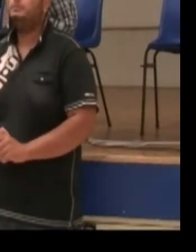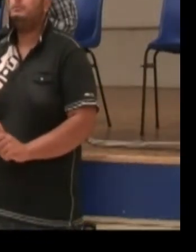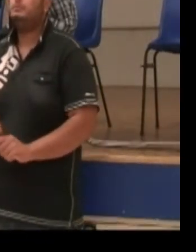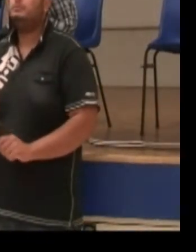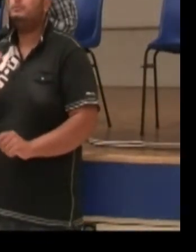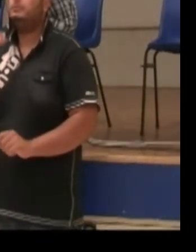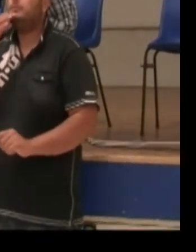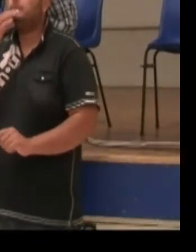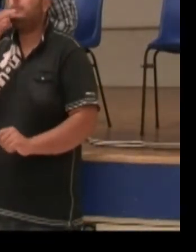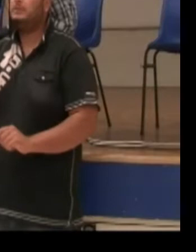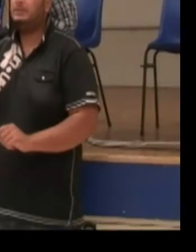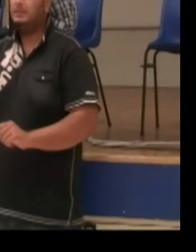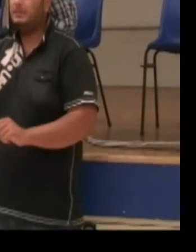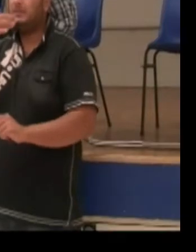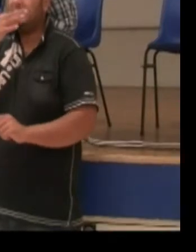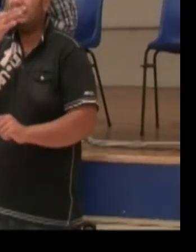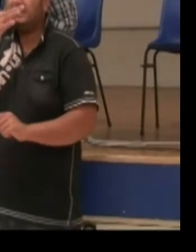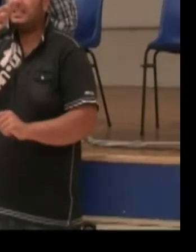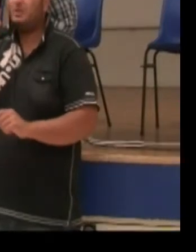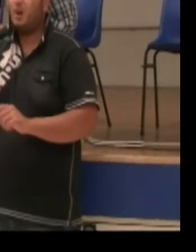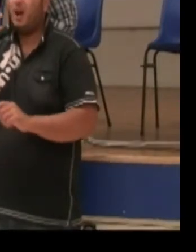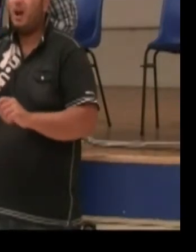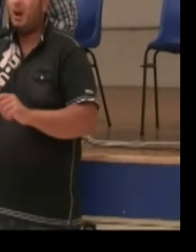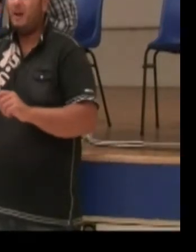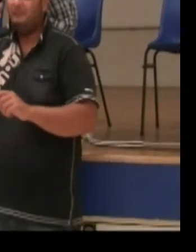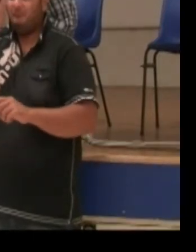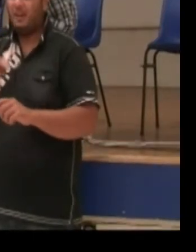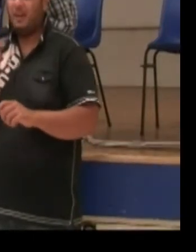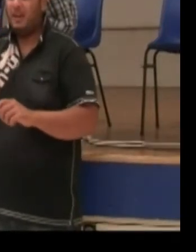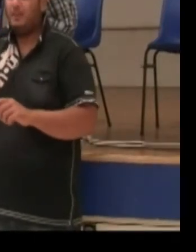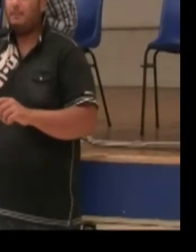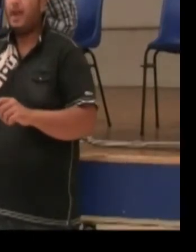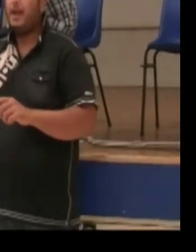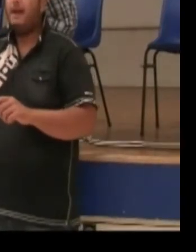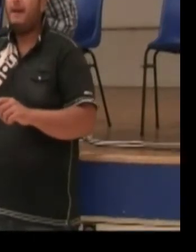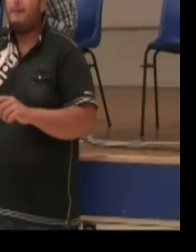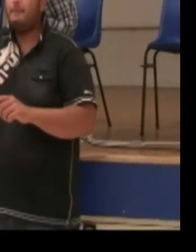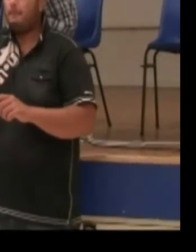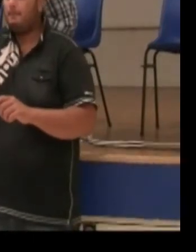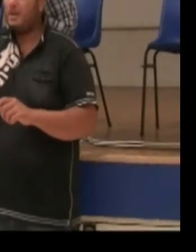tu dis est vrai, ce ne sont pas les gens comme vous qui vont nous combattre.